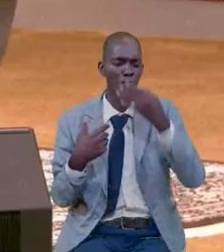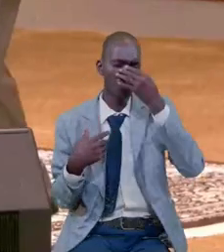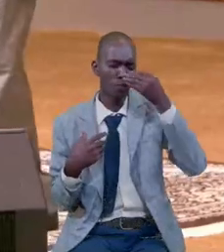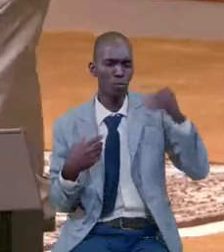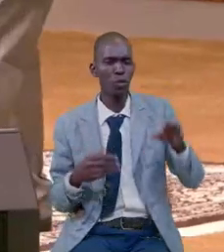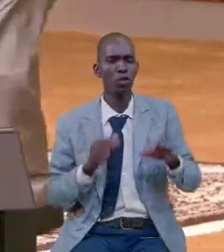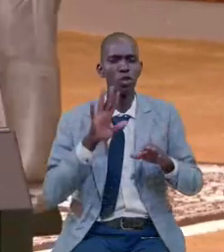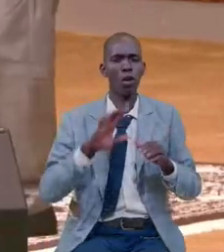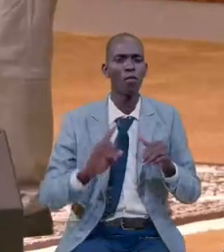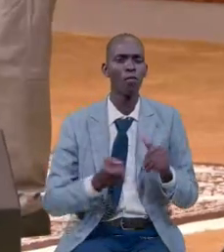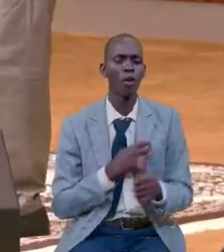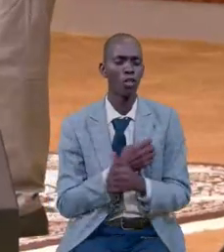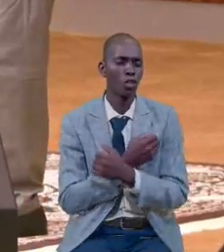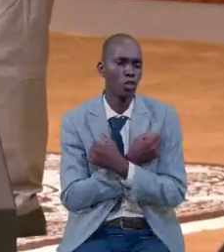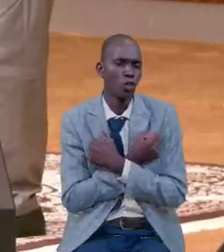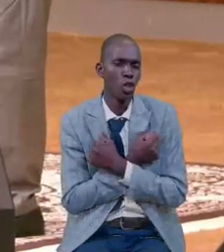5.